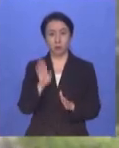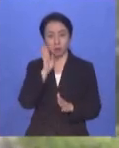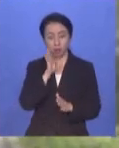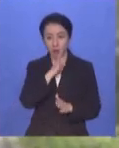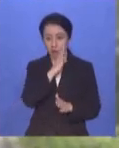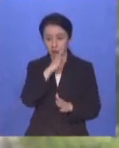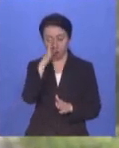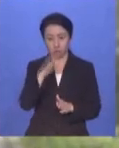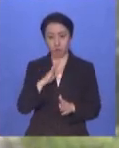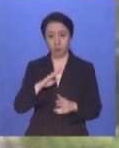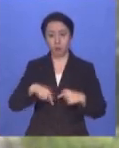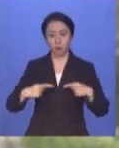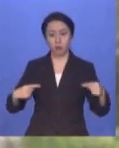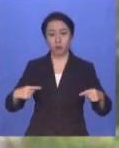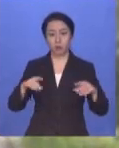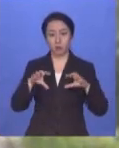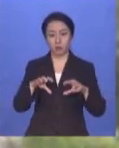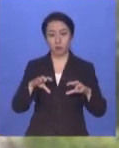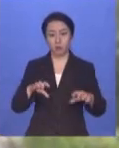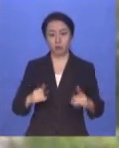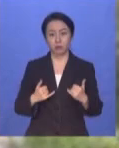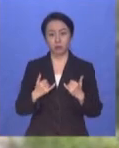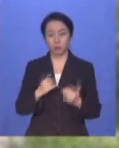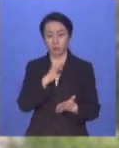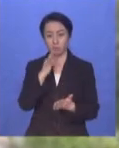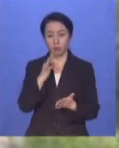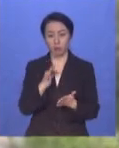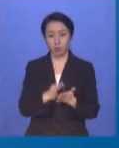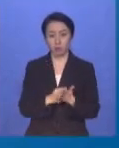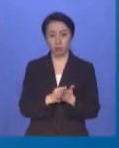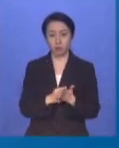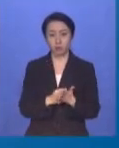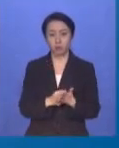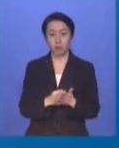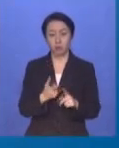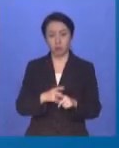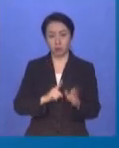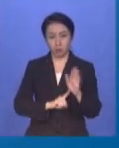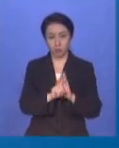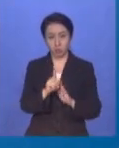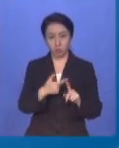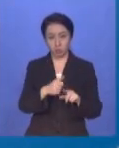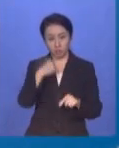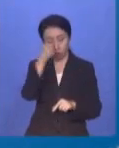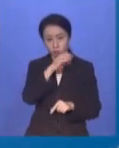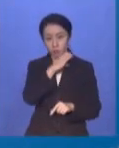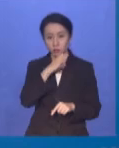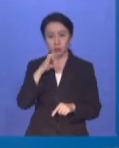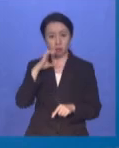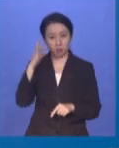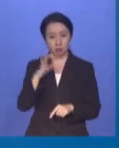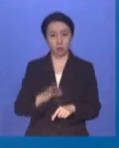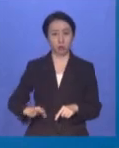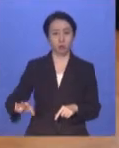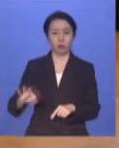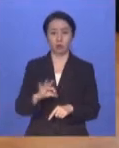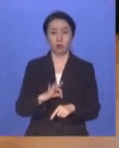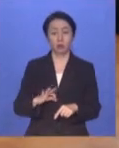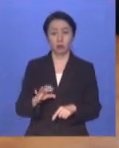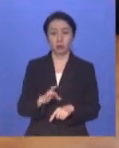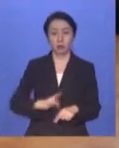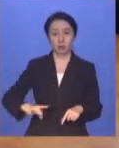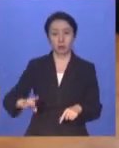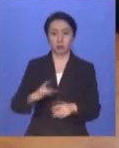ата-аналардың немесе басқа да заңды өкілдердің жауапкершілігі енгізілді. Осы жылдың басынан бастап Солтүстік Қазақстан облысында Қазақстан